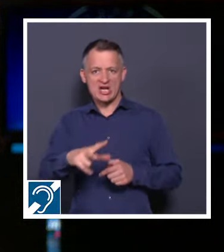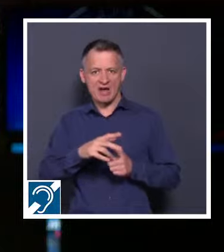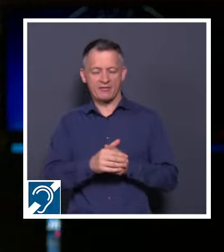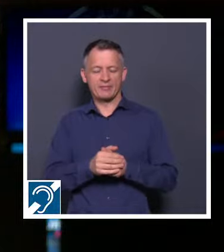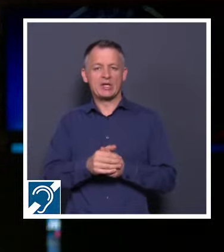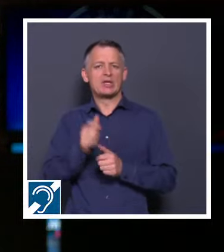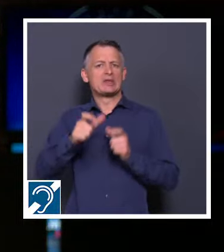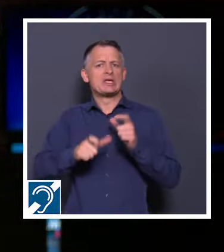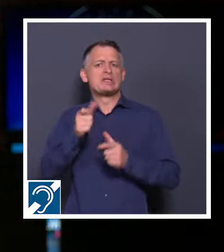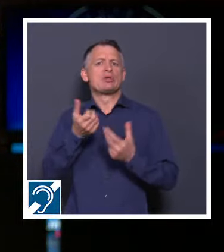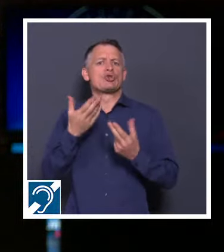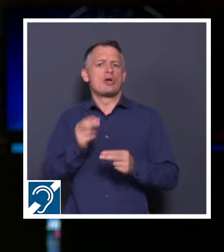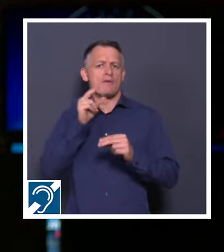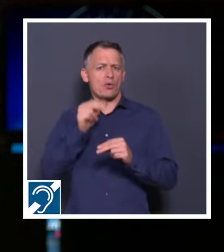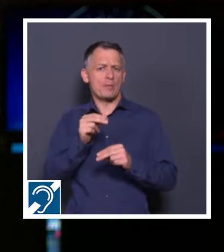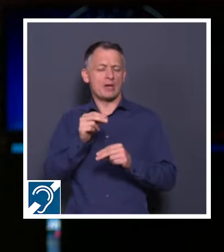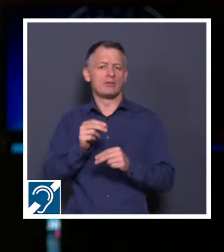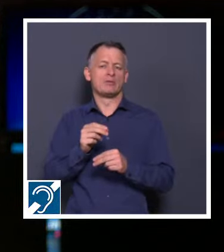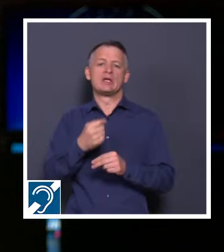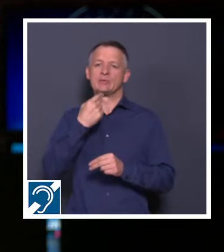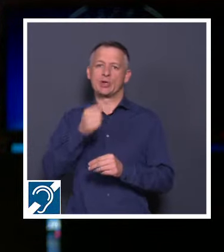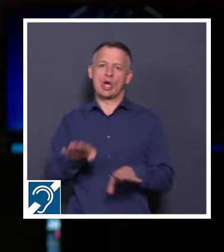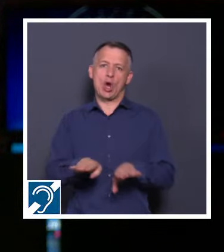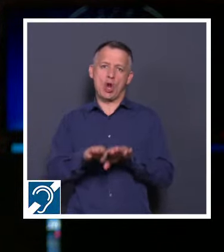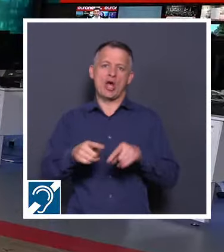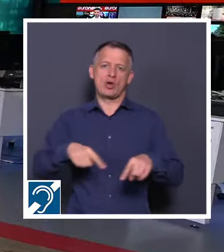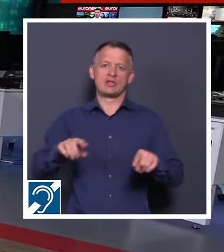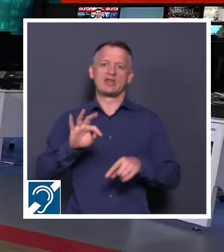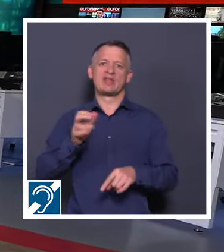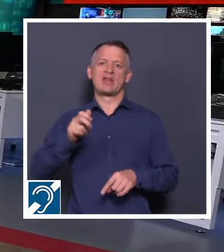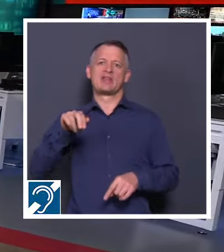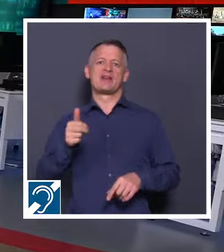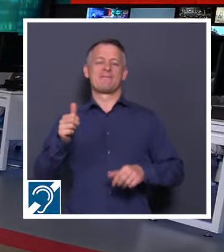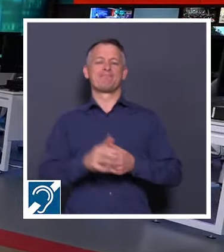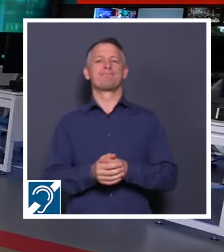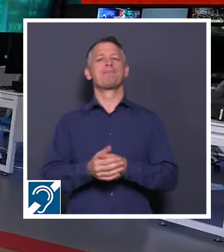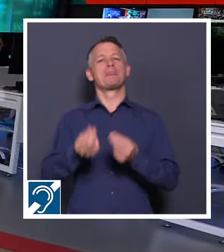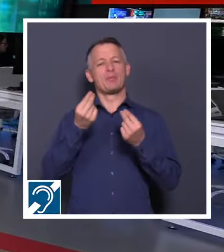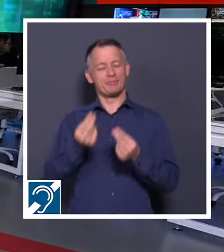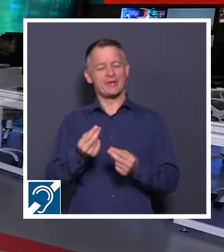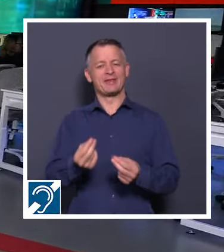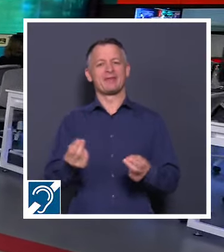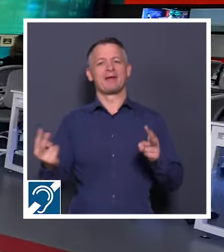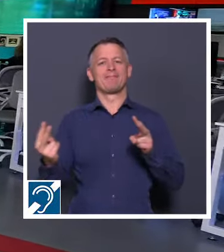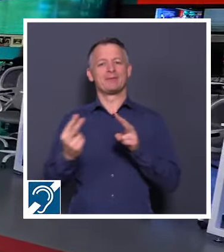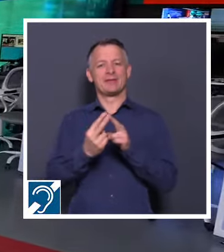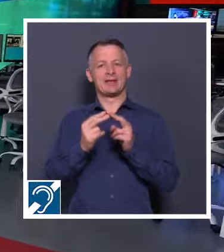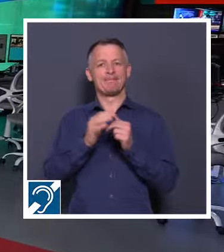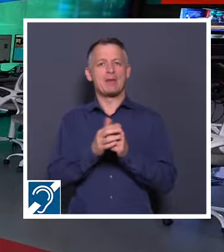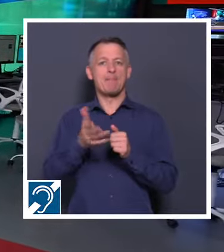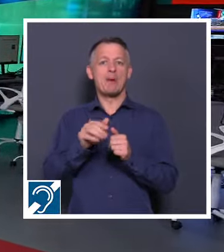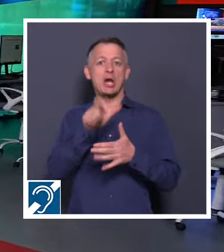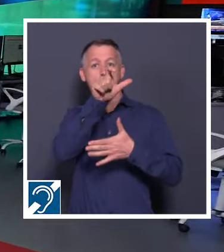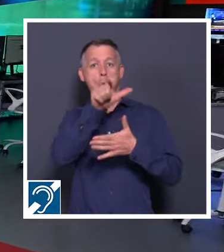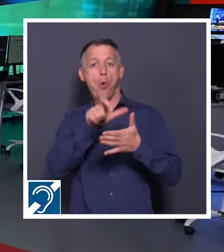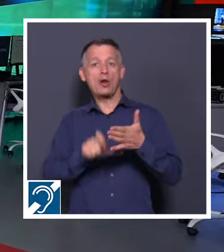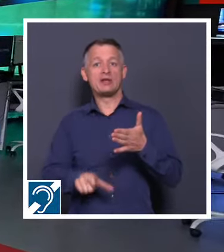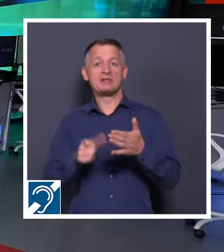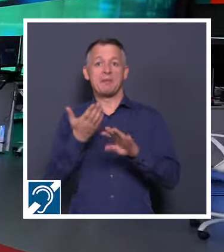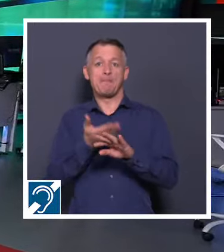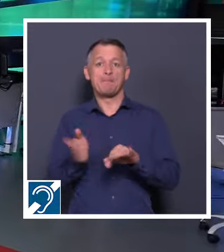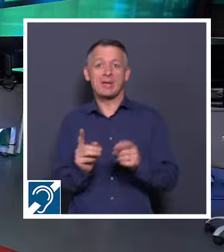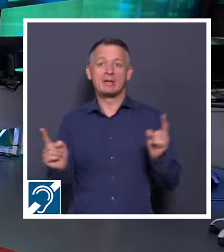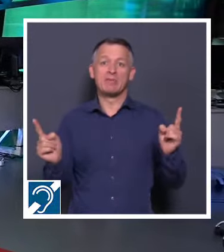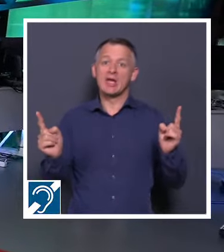ce afecțiuni este vorba mai exact, ne spune Tatiana Lipkin. Bine te-am regăsit! Tatiana, pare o listă mai restrictivă